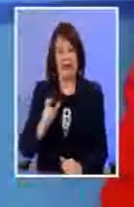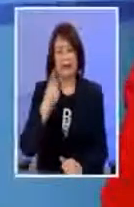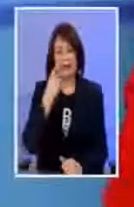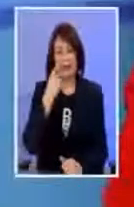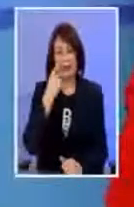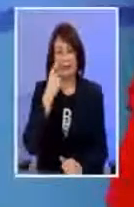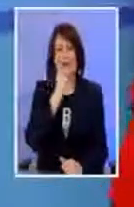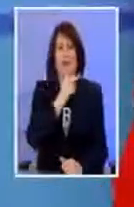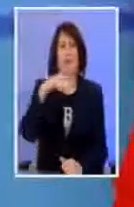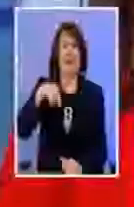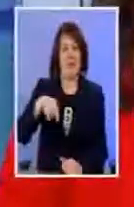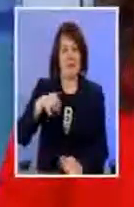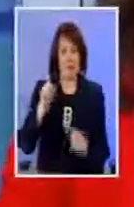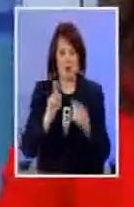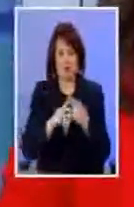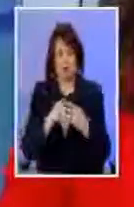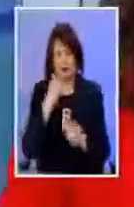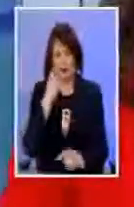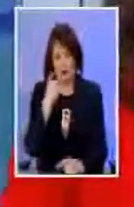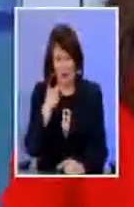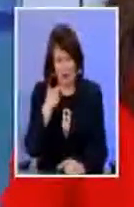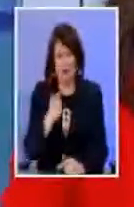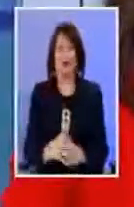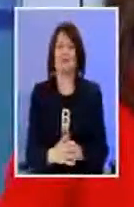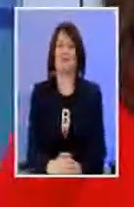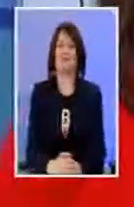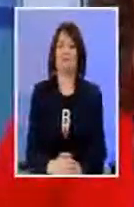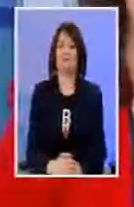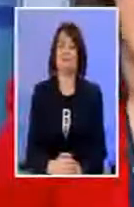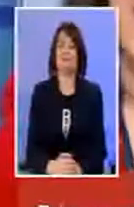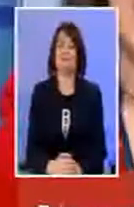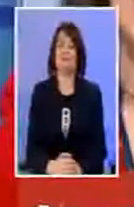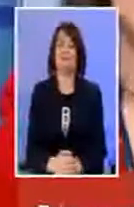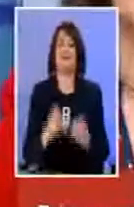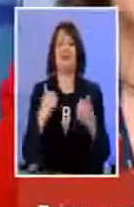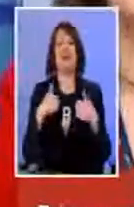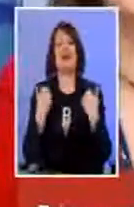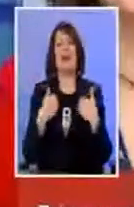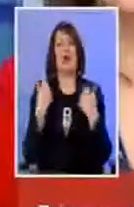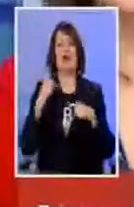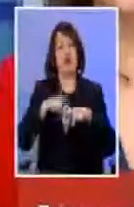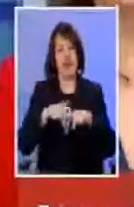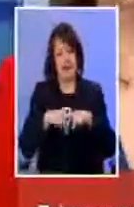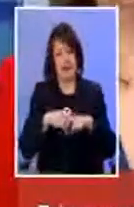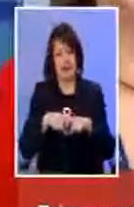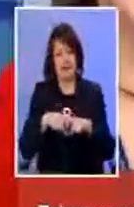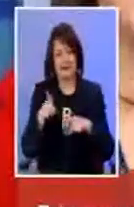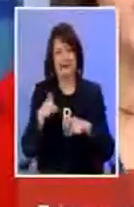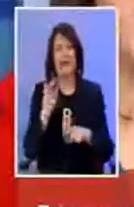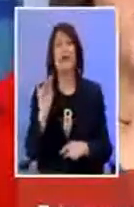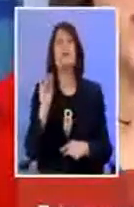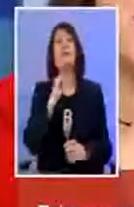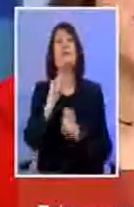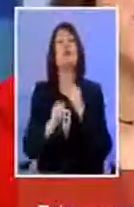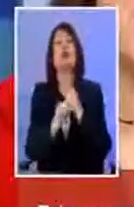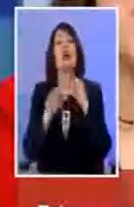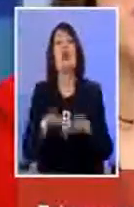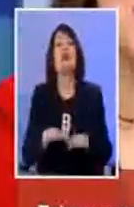κύριο Κώστα Παπαδόπουλο, έναν νέο στην ηλικία άνθρωπο, έναν Έλληνα που ζει εκεί. Πόσα χρόνια, κύριε